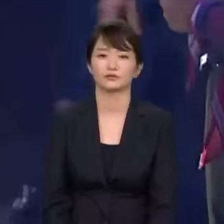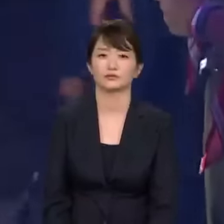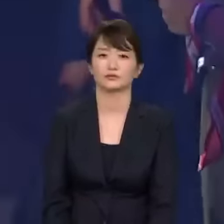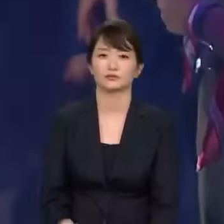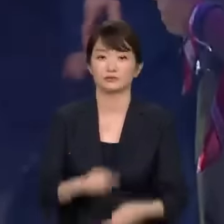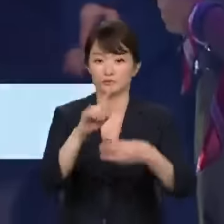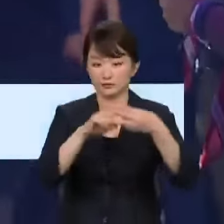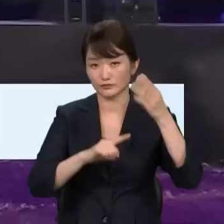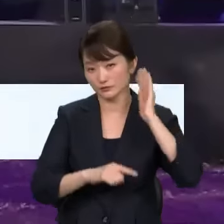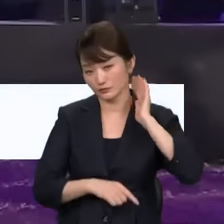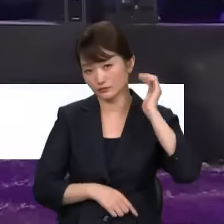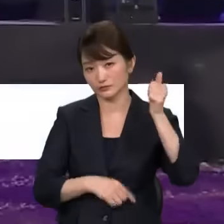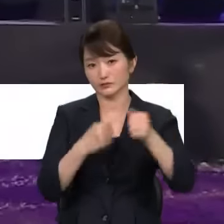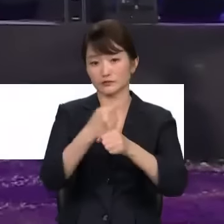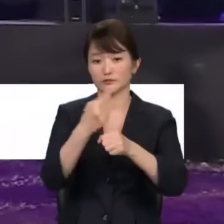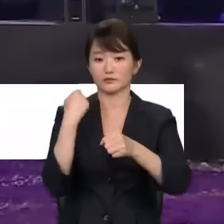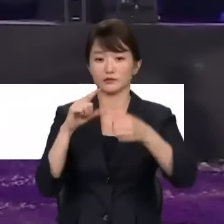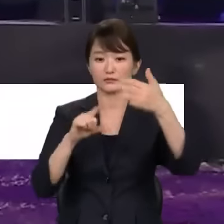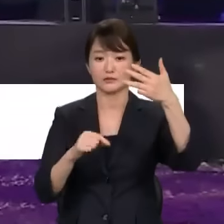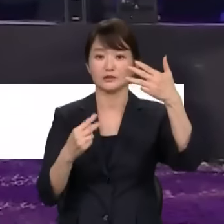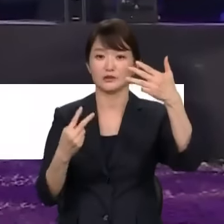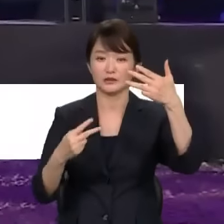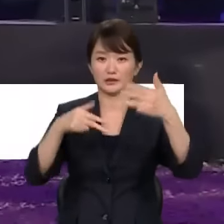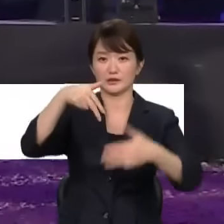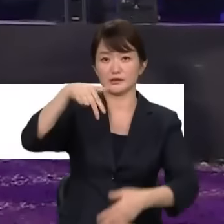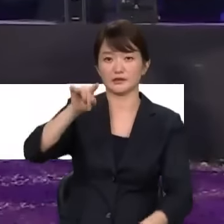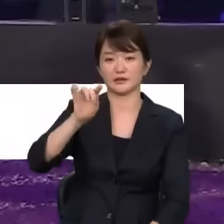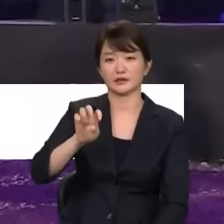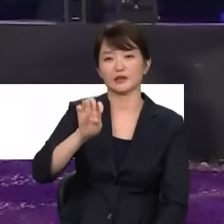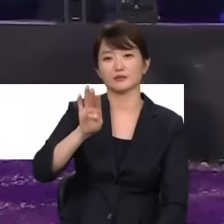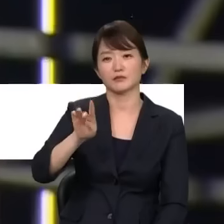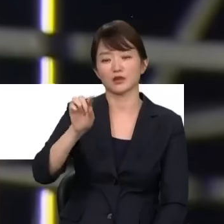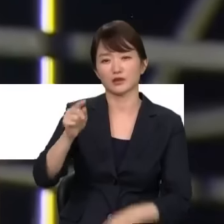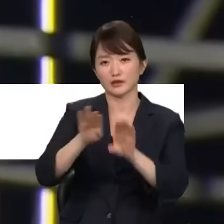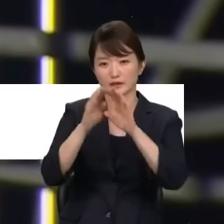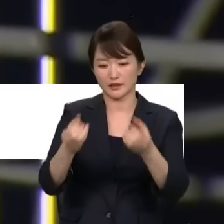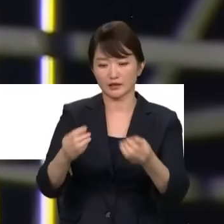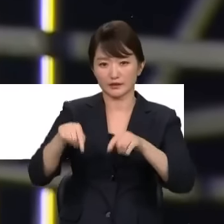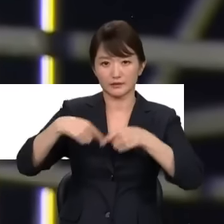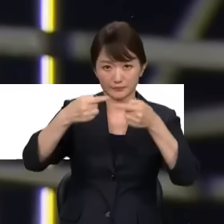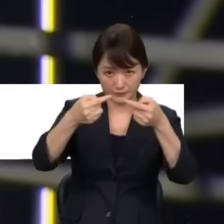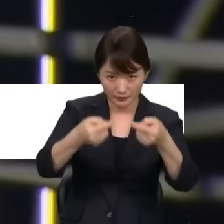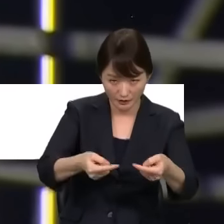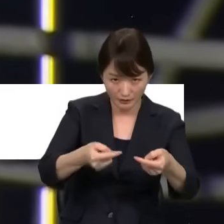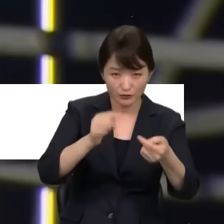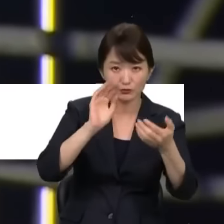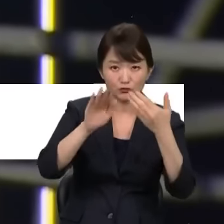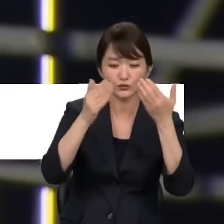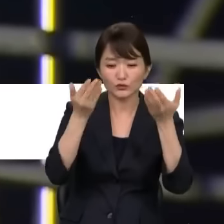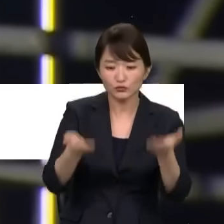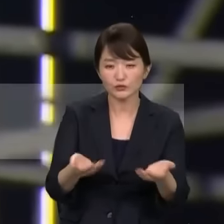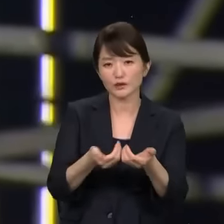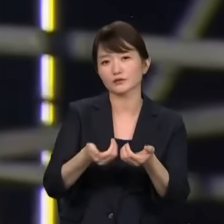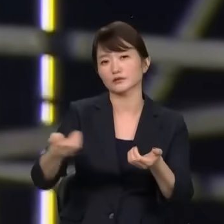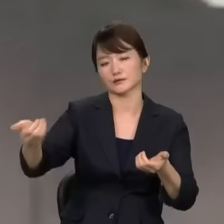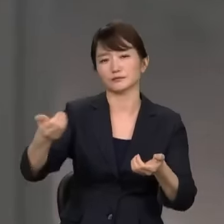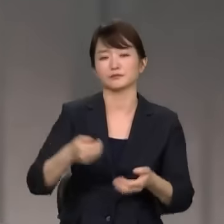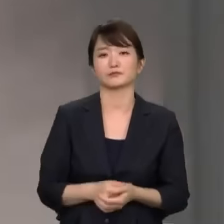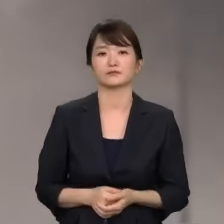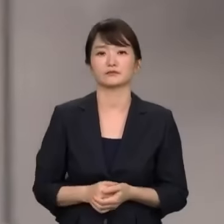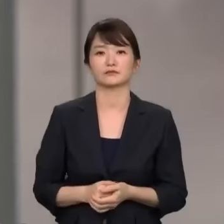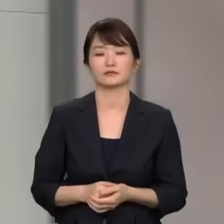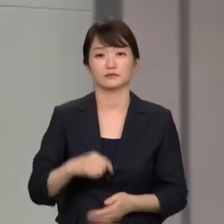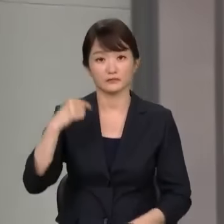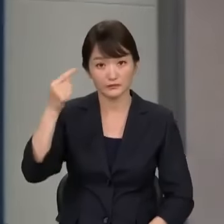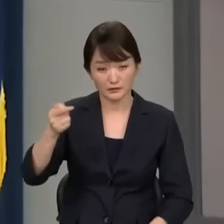윤석열 대통령은 지난해 8월 2일 저녁 잼버리 개영식에 참석한 뒤 경남 거제 저도로 휴가를 떠났습니다. 그런데 다음 날